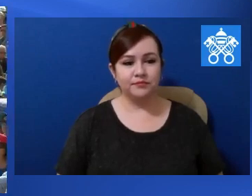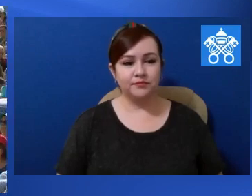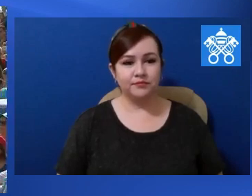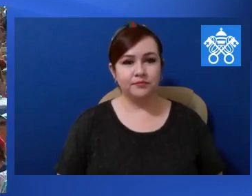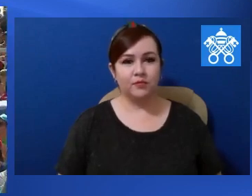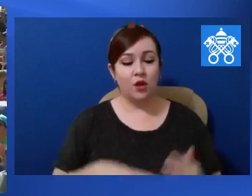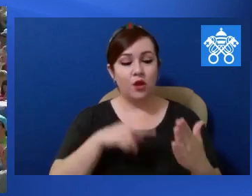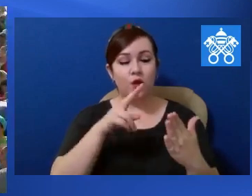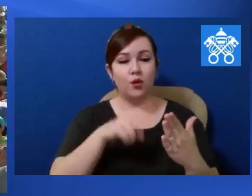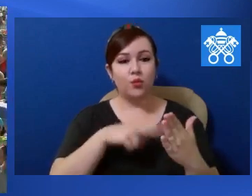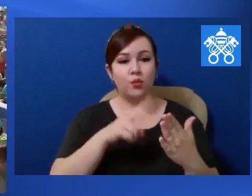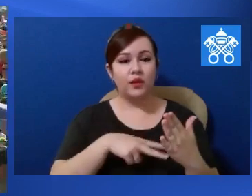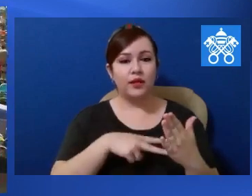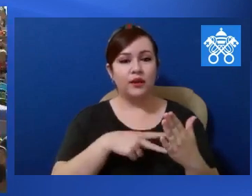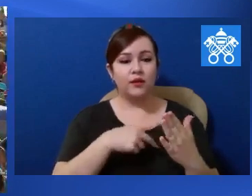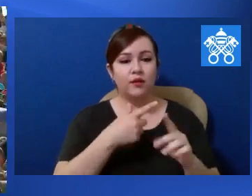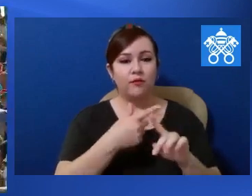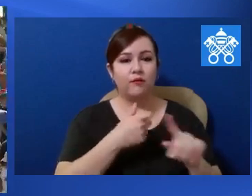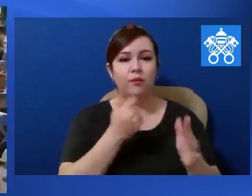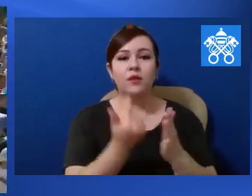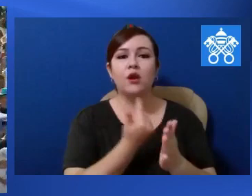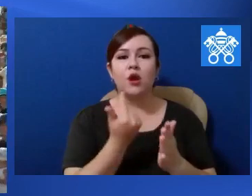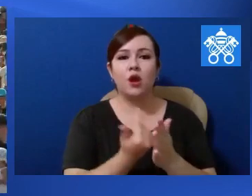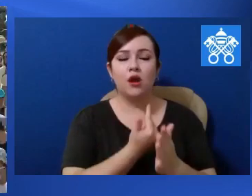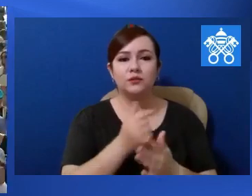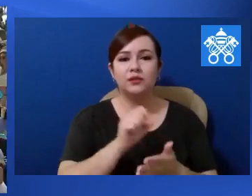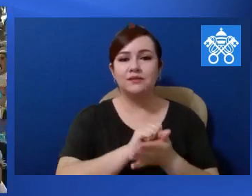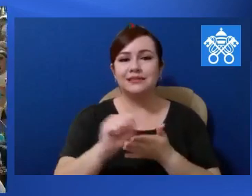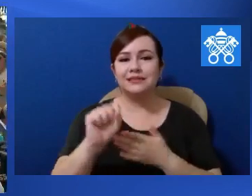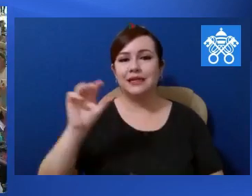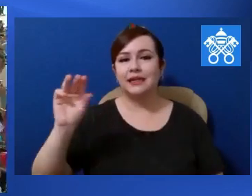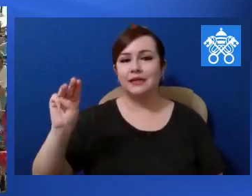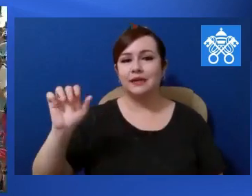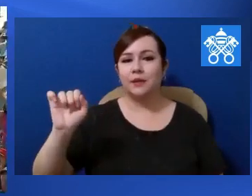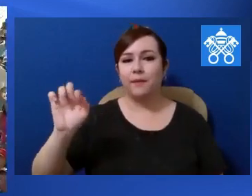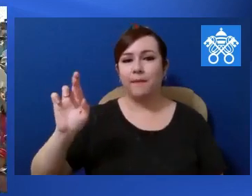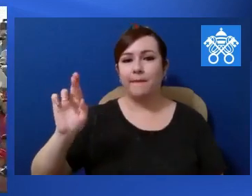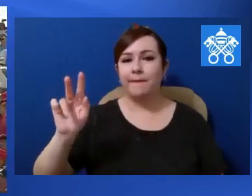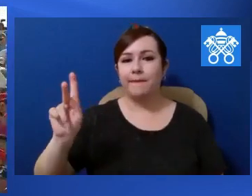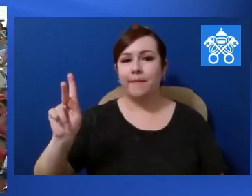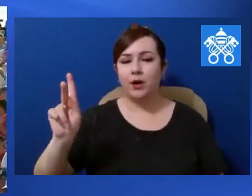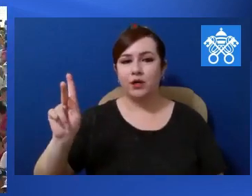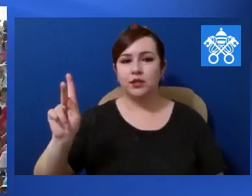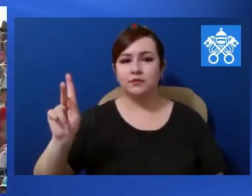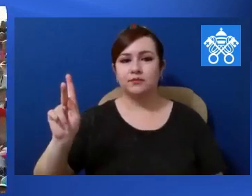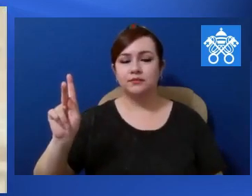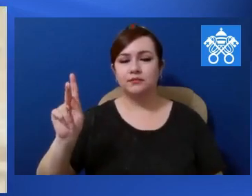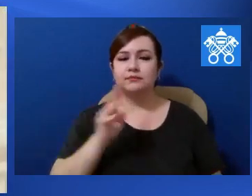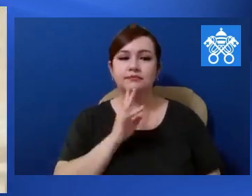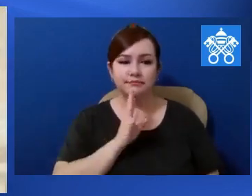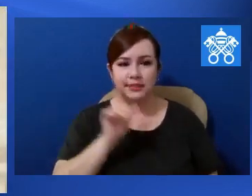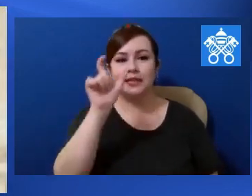Dal Vangelo di San Marco. Quando fu in casa, Gesù, sedutosi, chiamò i dodici e disse